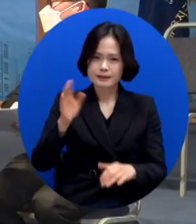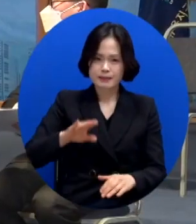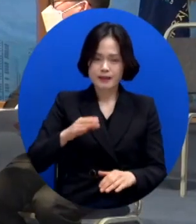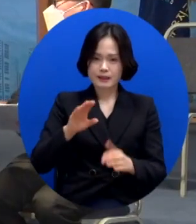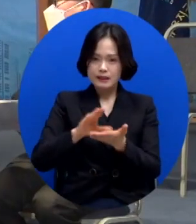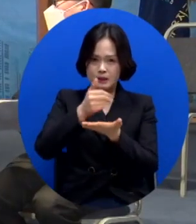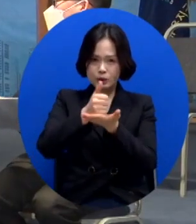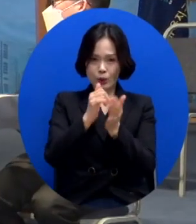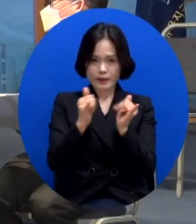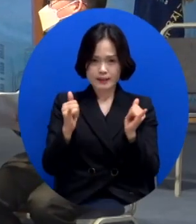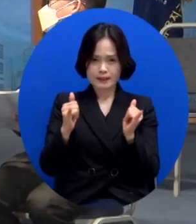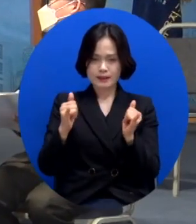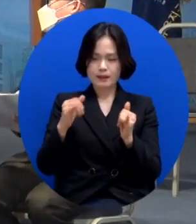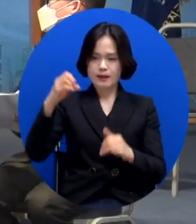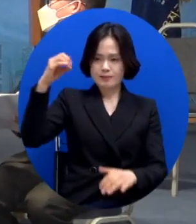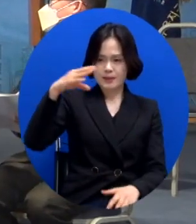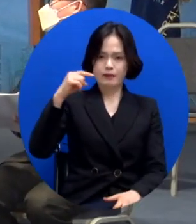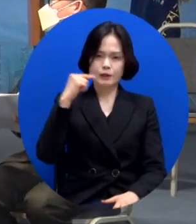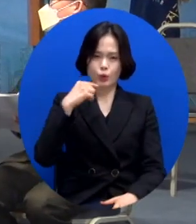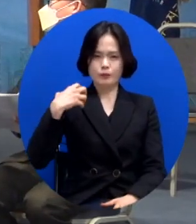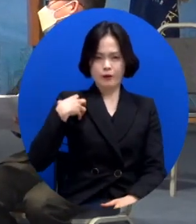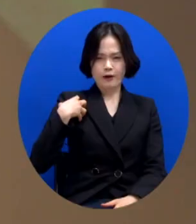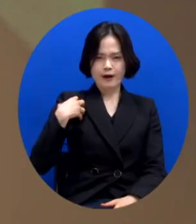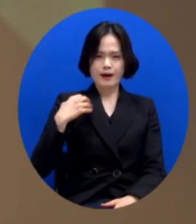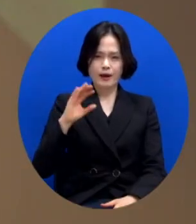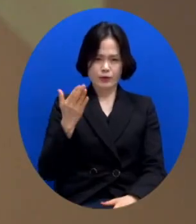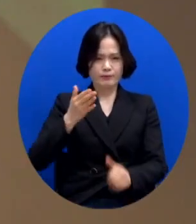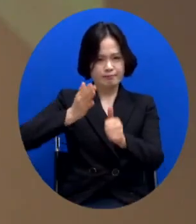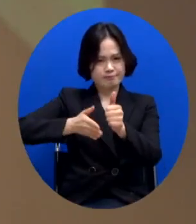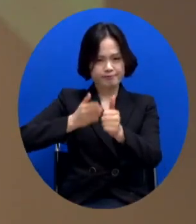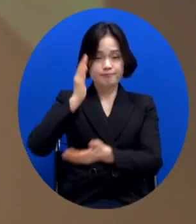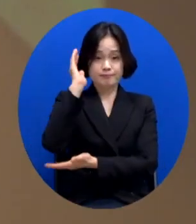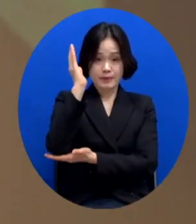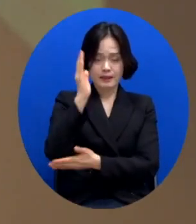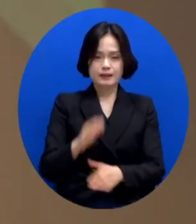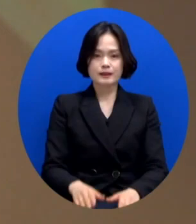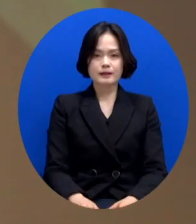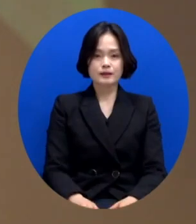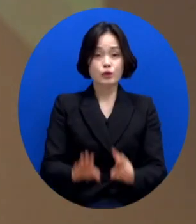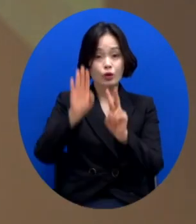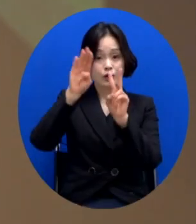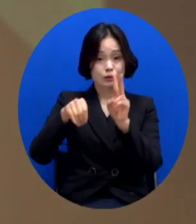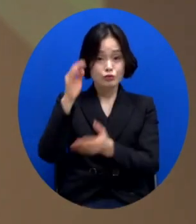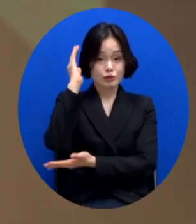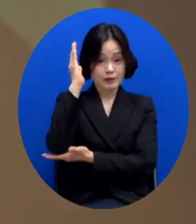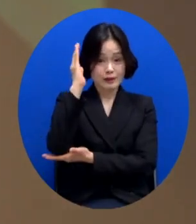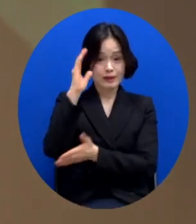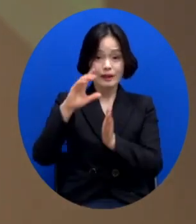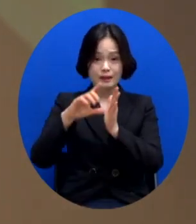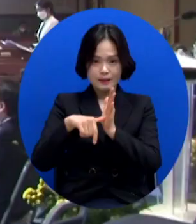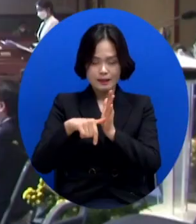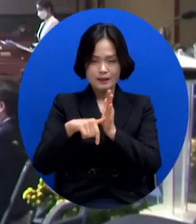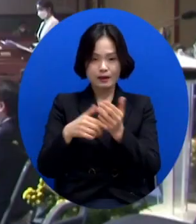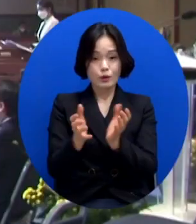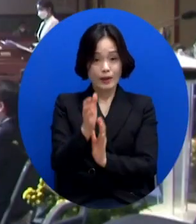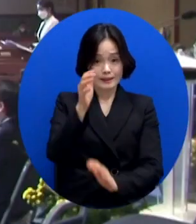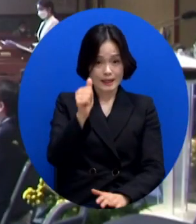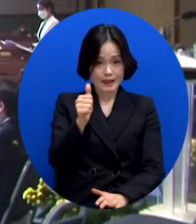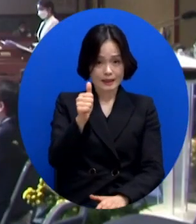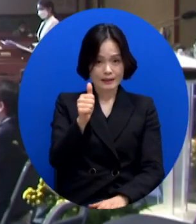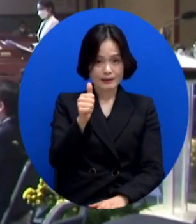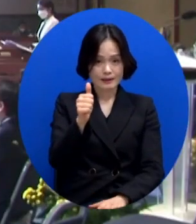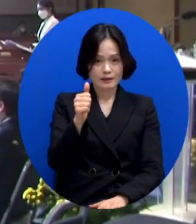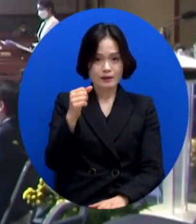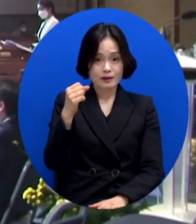감당해야 한다고 강조했습니다 2부 신년하례회 에서는 뉴욕 1인데 찰스 윤 회장과 장형 3